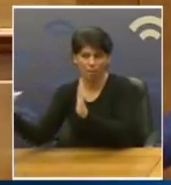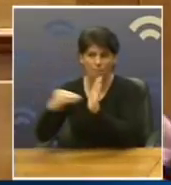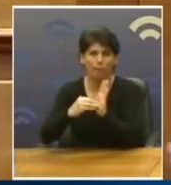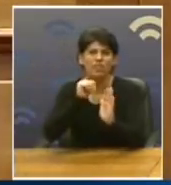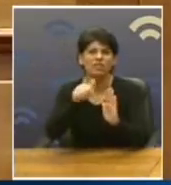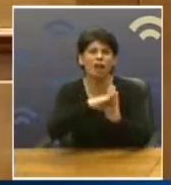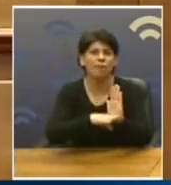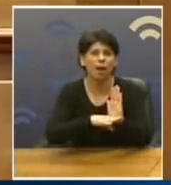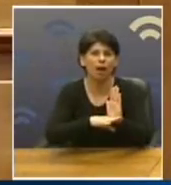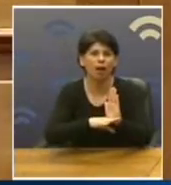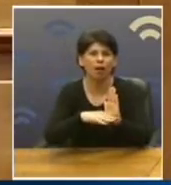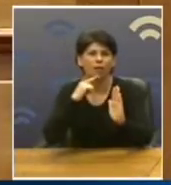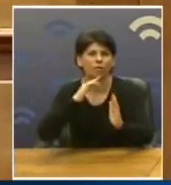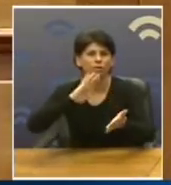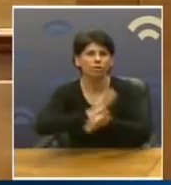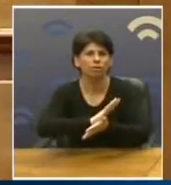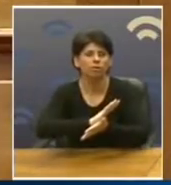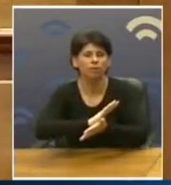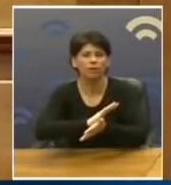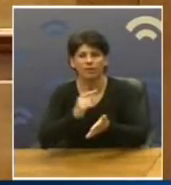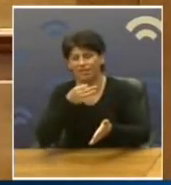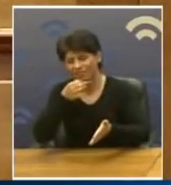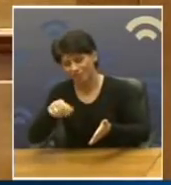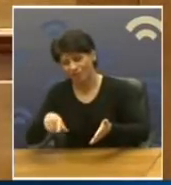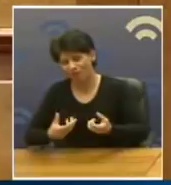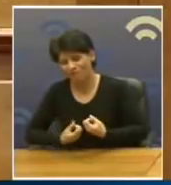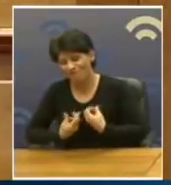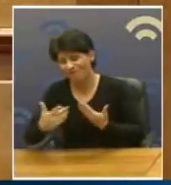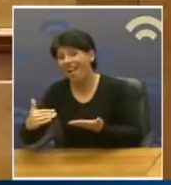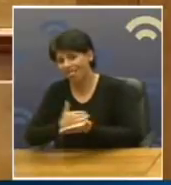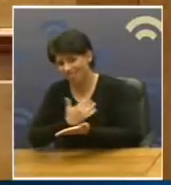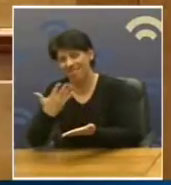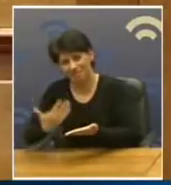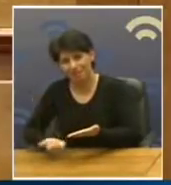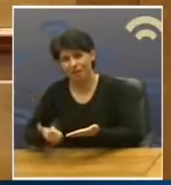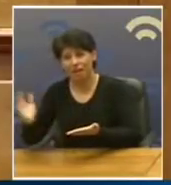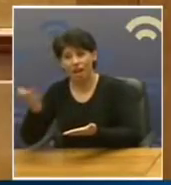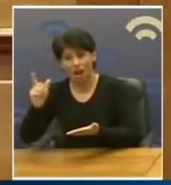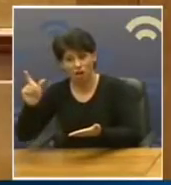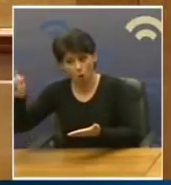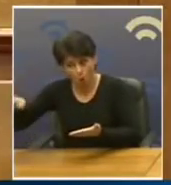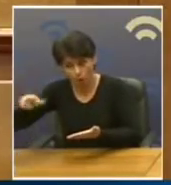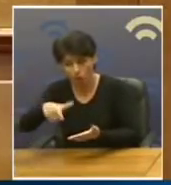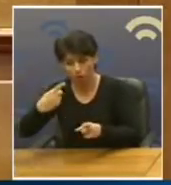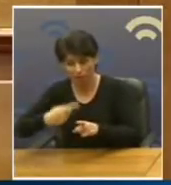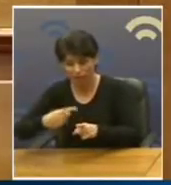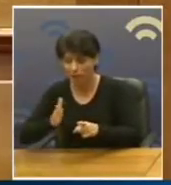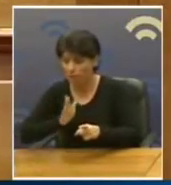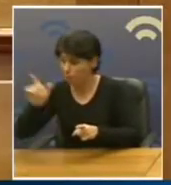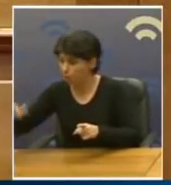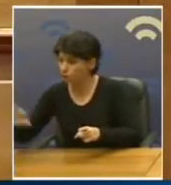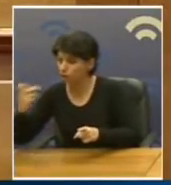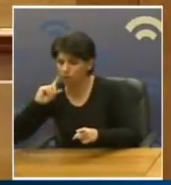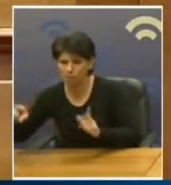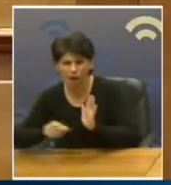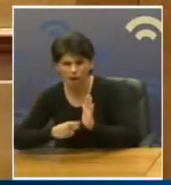Να το πω έτσι με δύο λόγια. Υπάρχει αυτή η αίσθηση της αδικίας. Αν οποιοδήποτε Έλληνας πολίτης διαπράξει ένα αδίκημα,